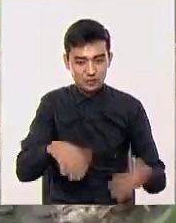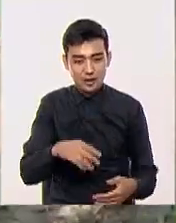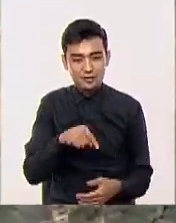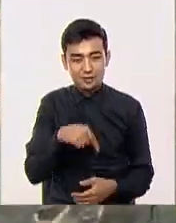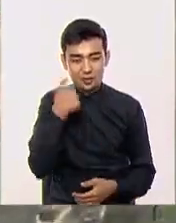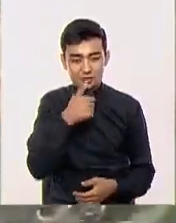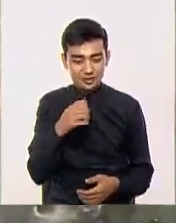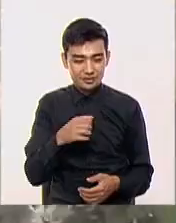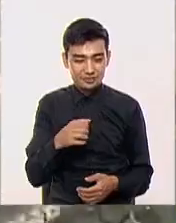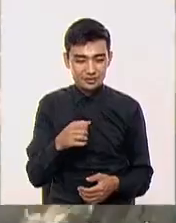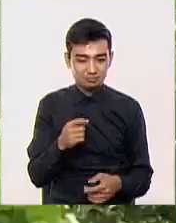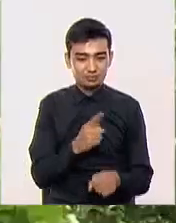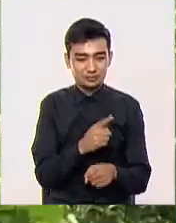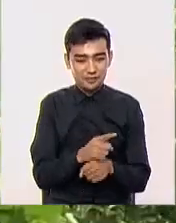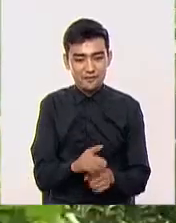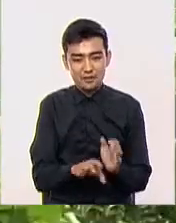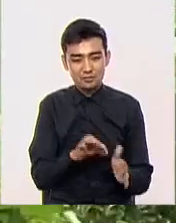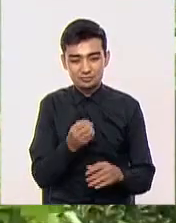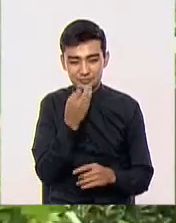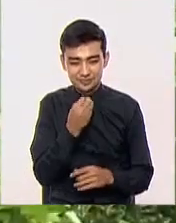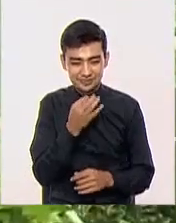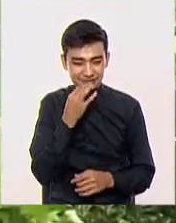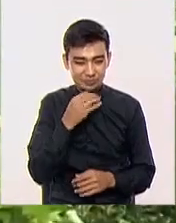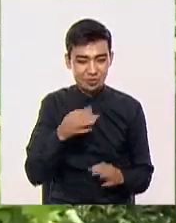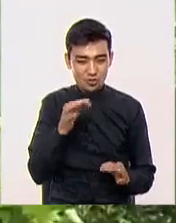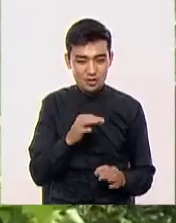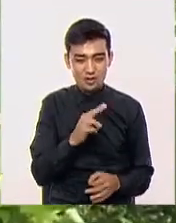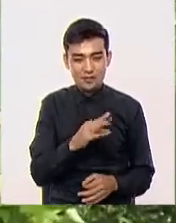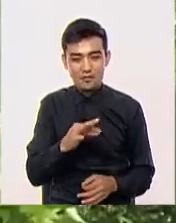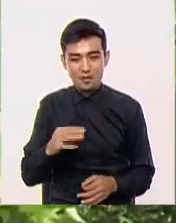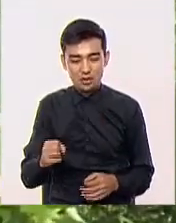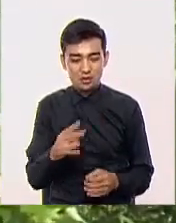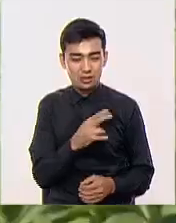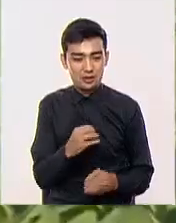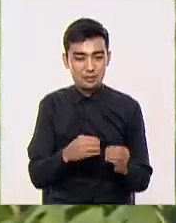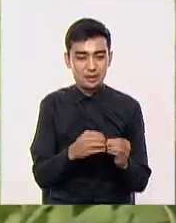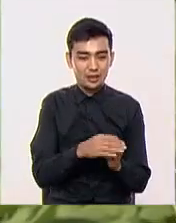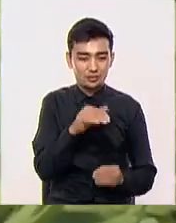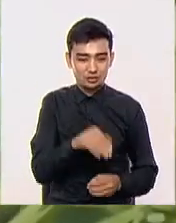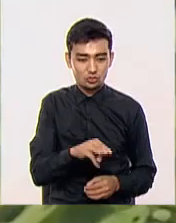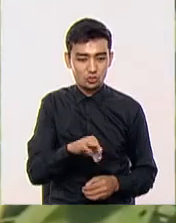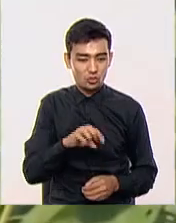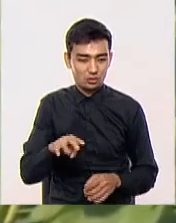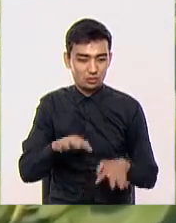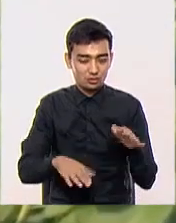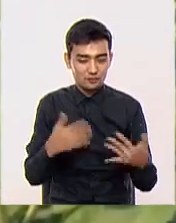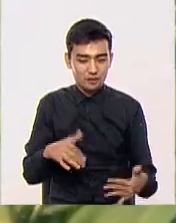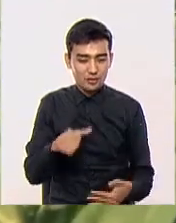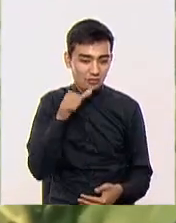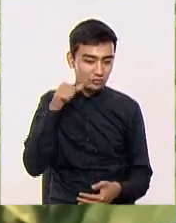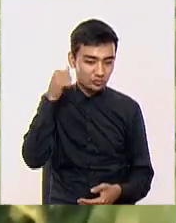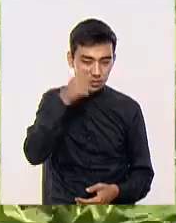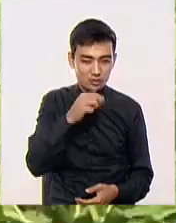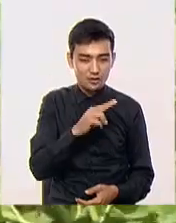ввели ограничения на вывоз семян подсолнечника выделили квот всего на 15 тысяч тонн с декабря прошлого поют этого года было